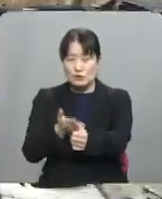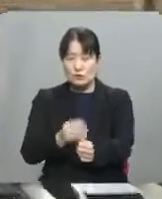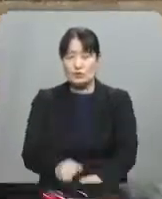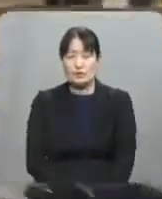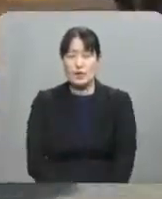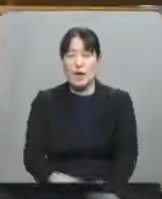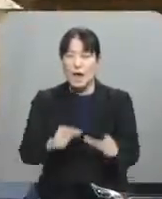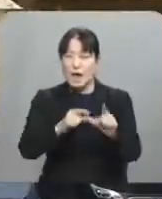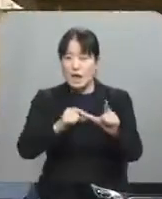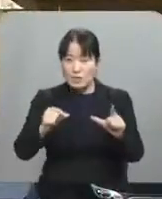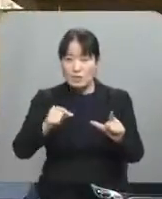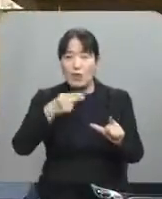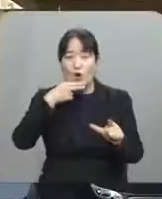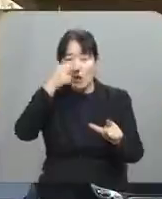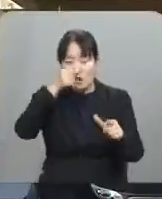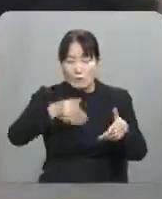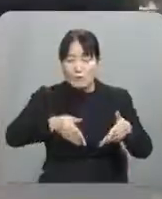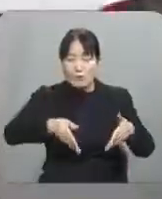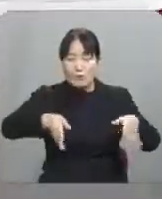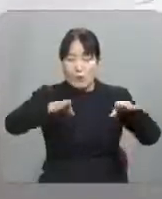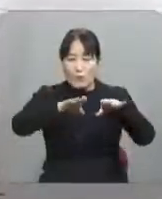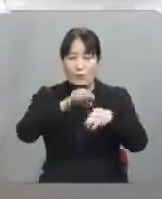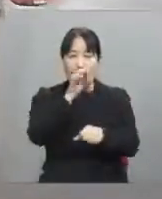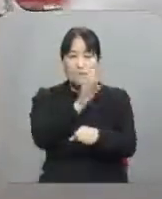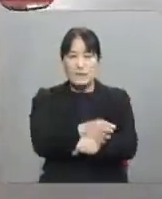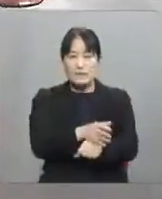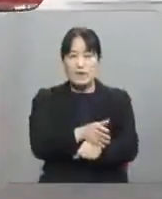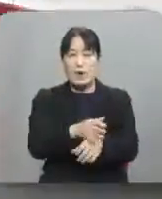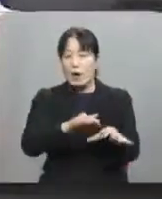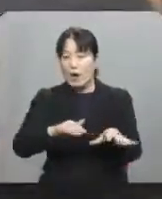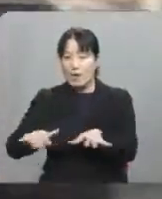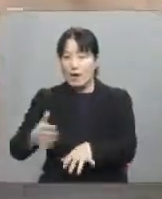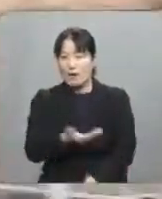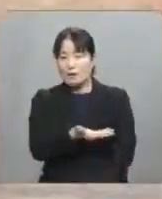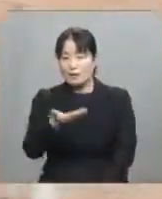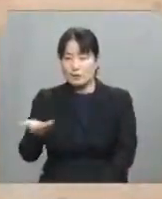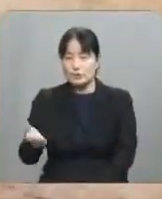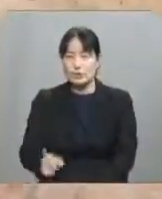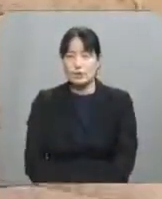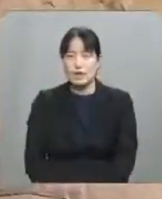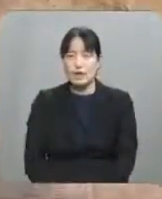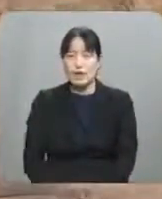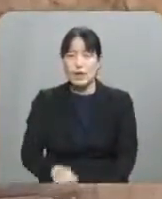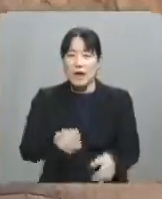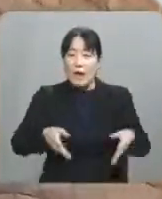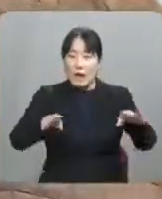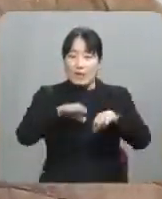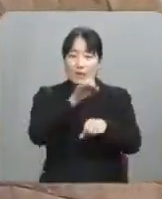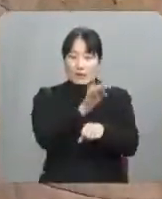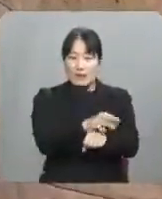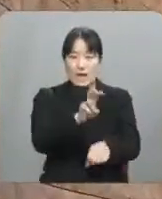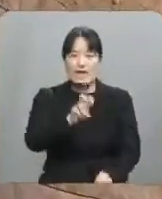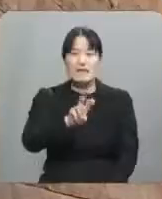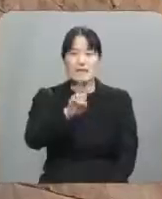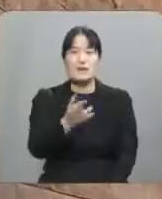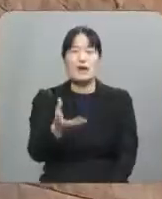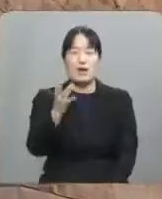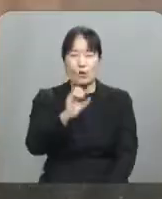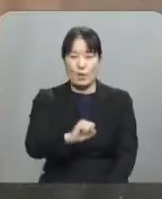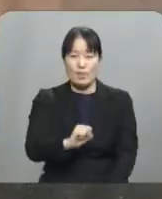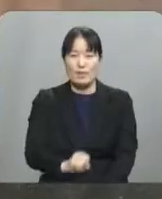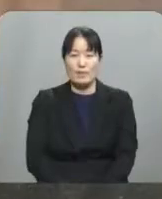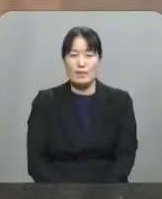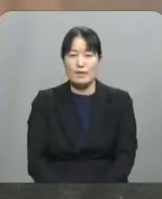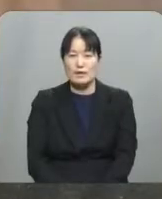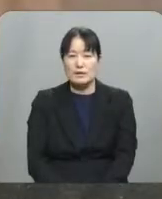보상 일부로 유흥업소 건물을 사준 겁니다. 블루파워가 이 건물을 사들인 가격은 22억 원. 내가 지금